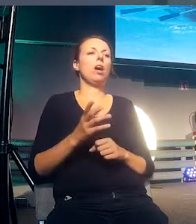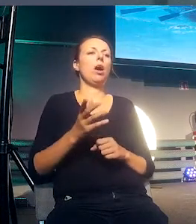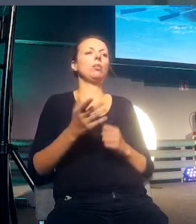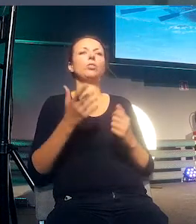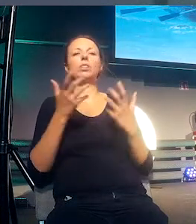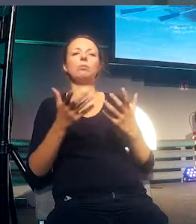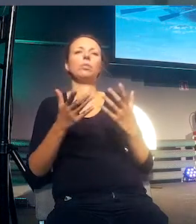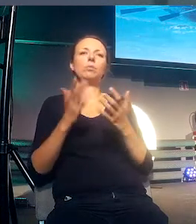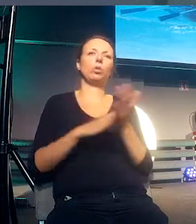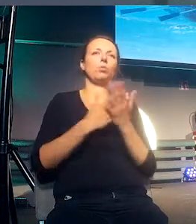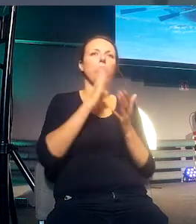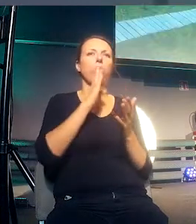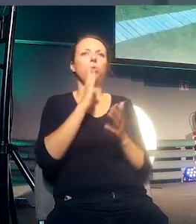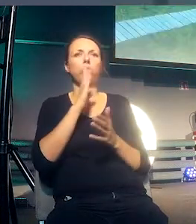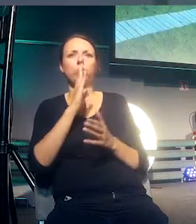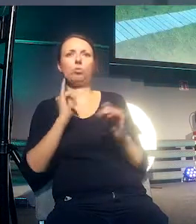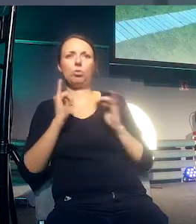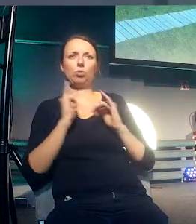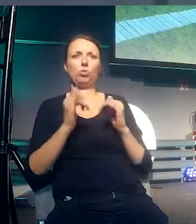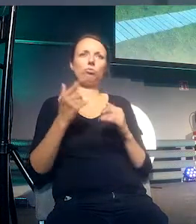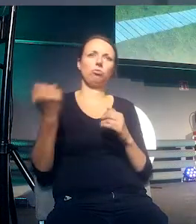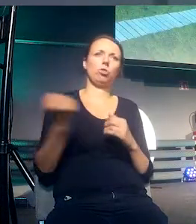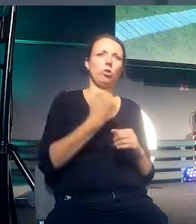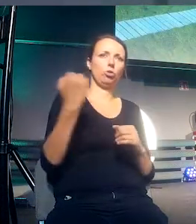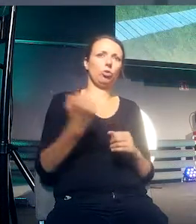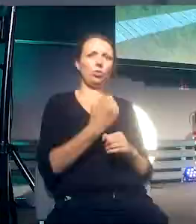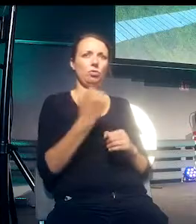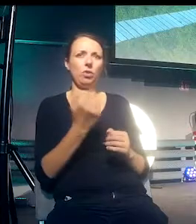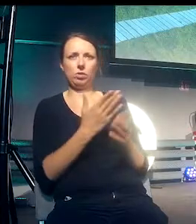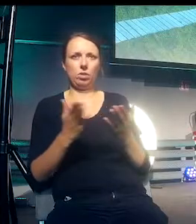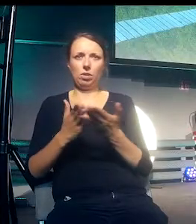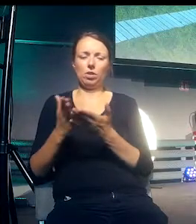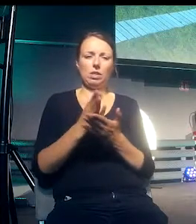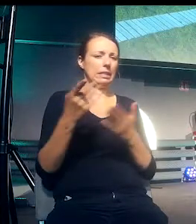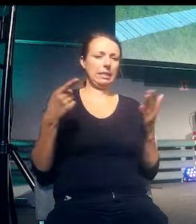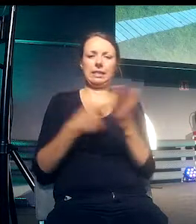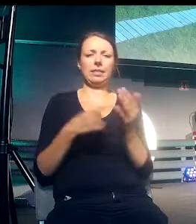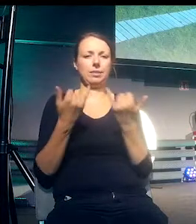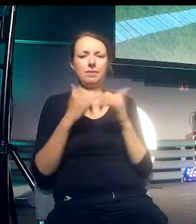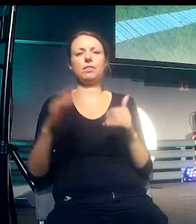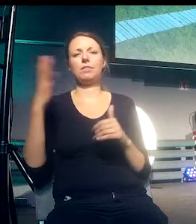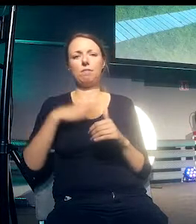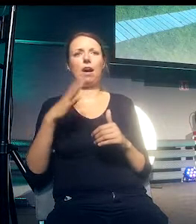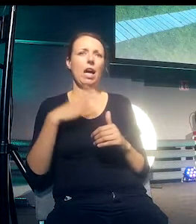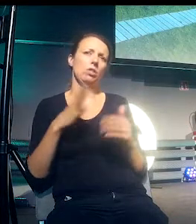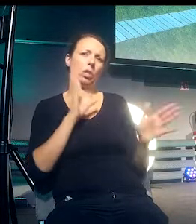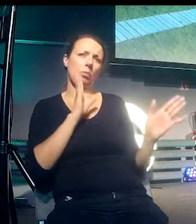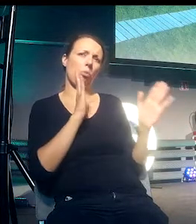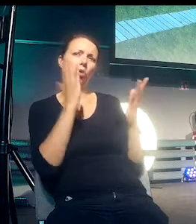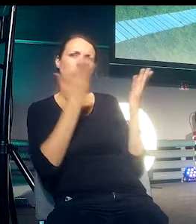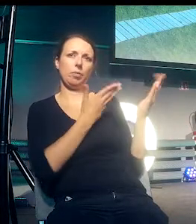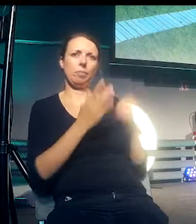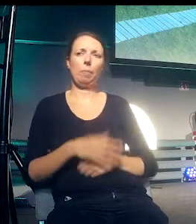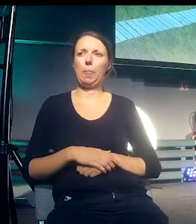komfortu, wygody i dobra użytkownika, tylko w zupełnie innym celu. Jak to bardzo często wygląda? Także